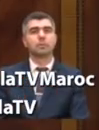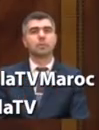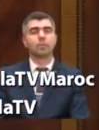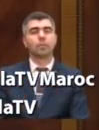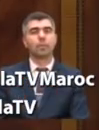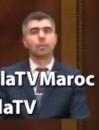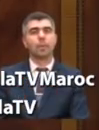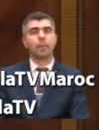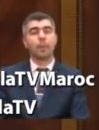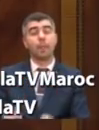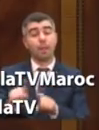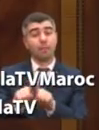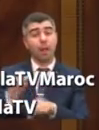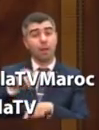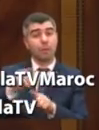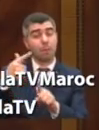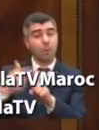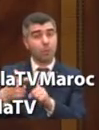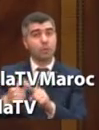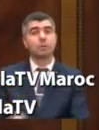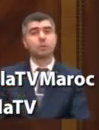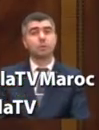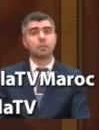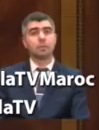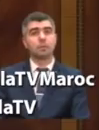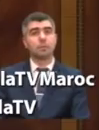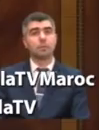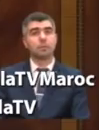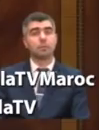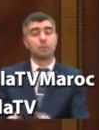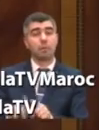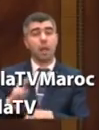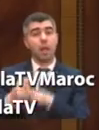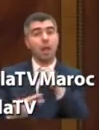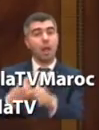انه هذا بعد ما جينا عامين اللي